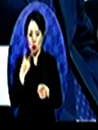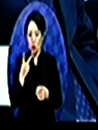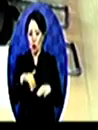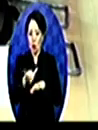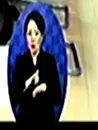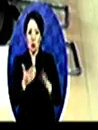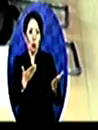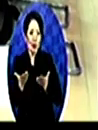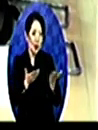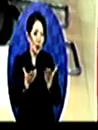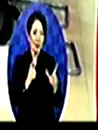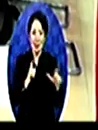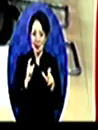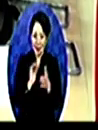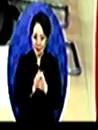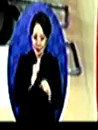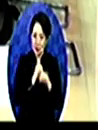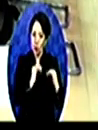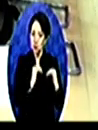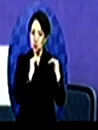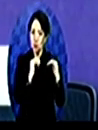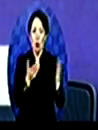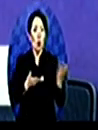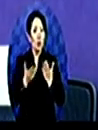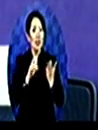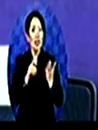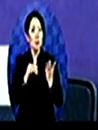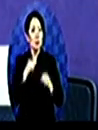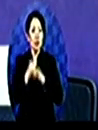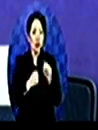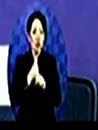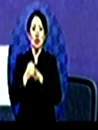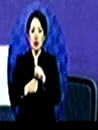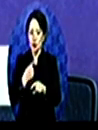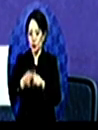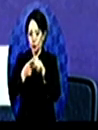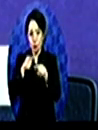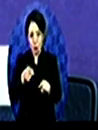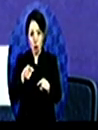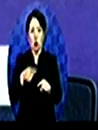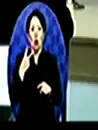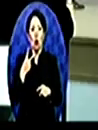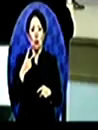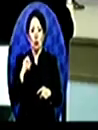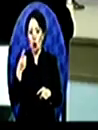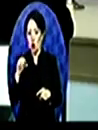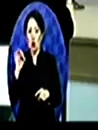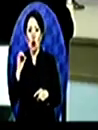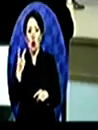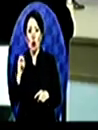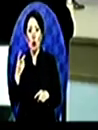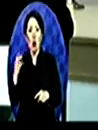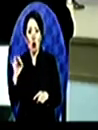хамтын ажиллагааг өргөжүүлэн хөгжүүлэх, худалдааны хэмжээг жилээс жилд нэмэгдүүлэх 2020 он гэхэд 10 тэрбум Америк долларт хүргэх